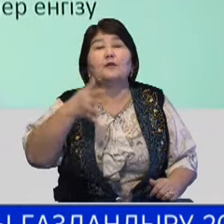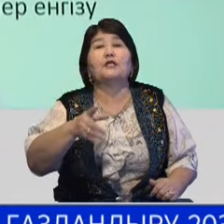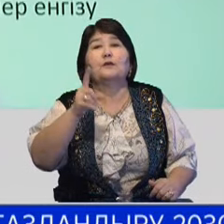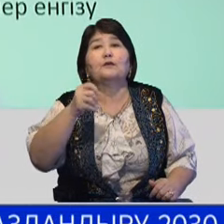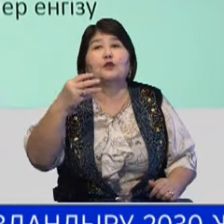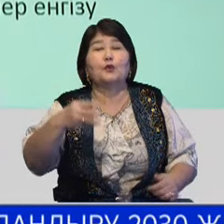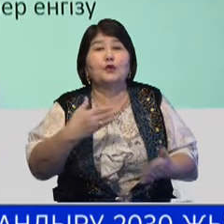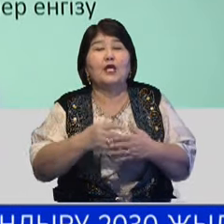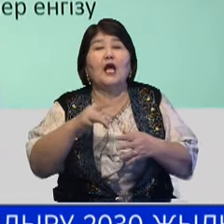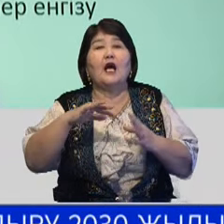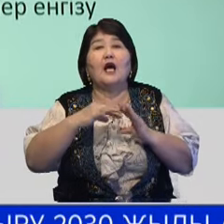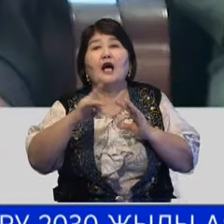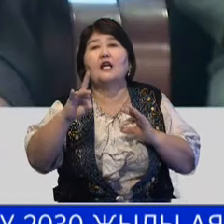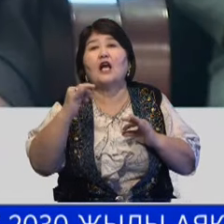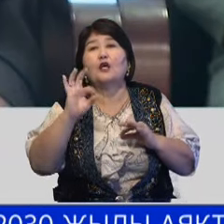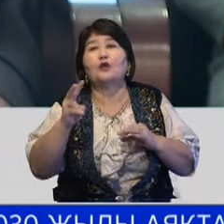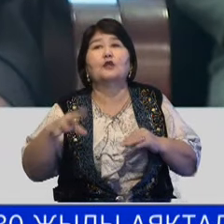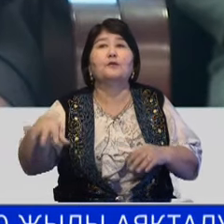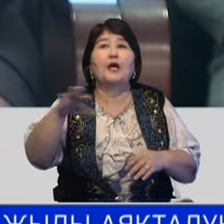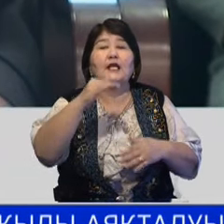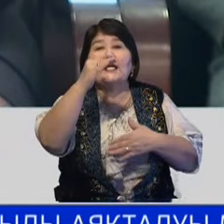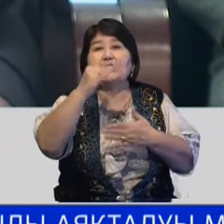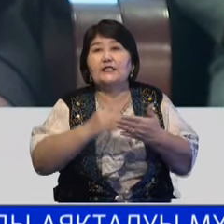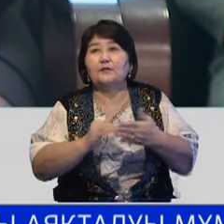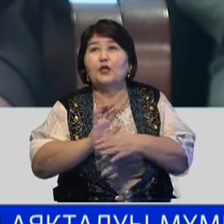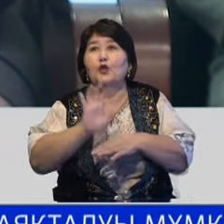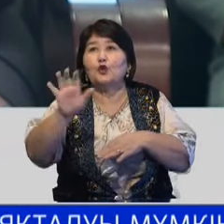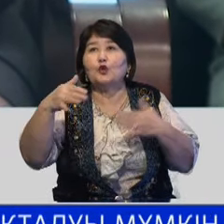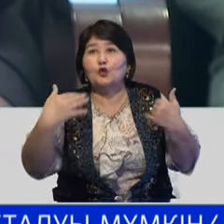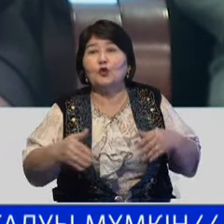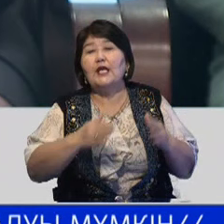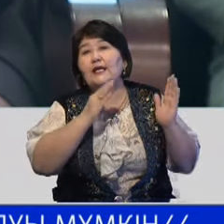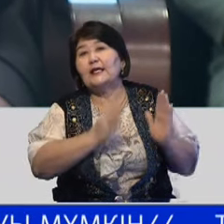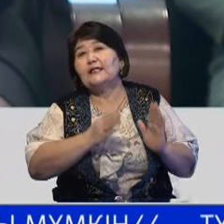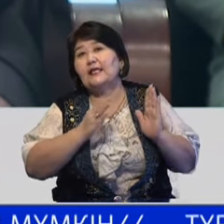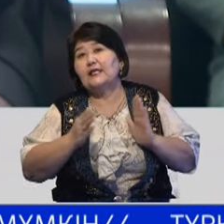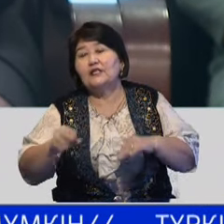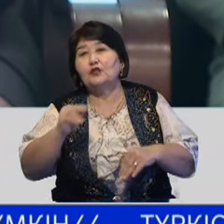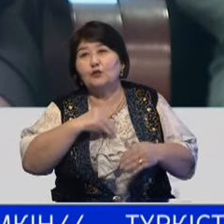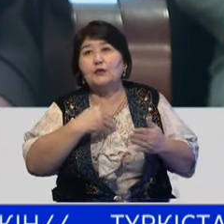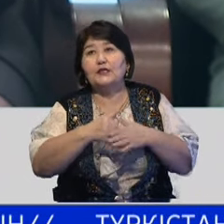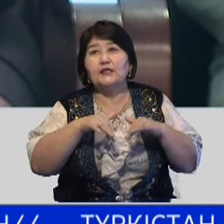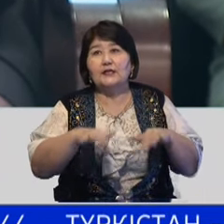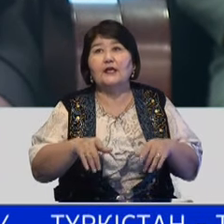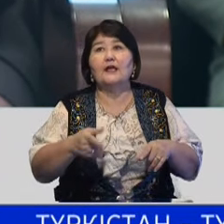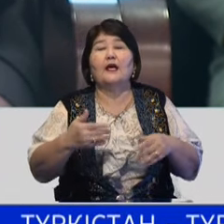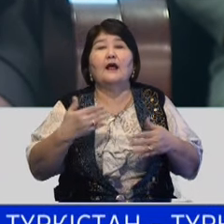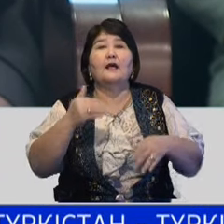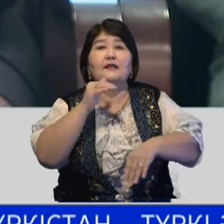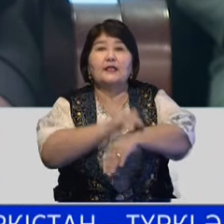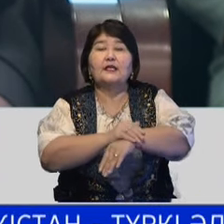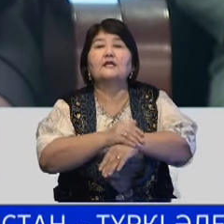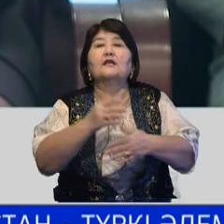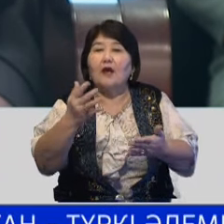5330 райондарға бар. Оларға барлығына тізім жолданды. Кезең-кезеңмен жұмыс істеп жатырмыз. Деректер